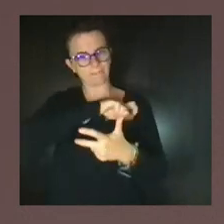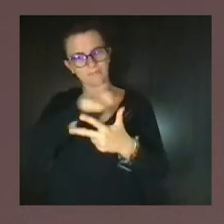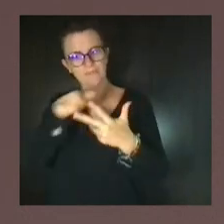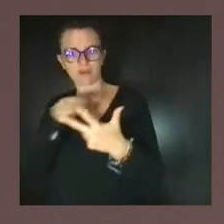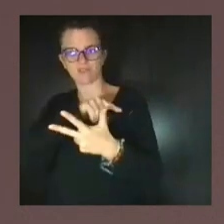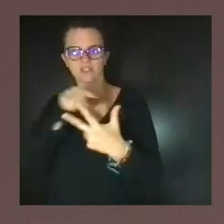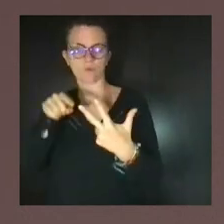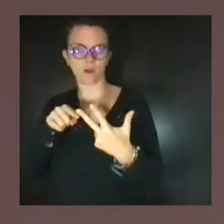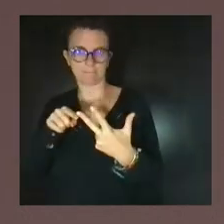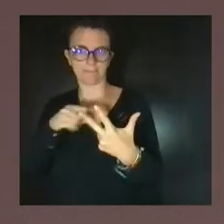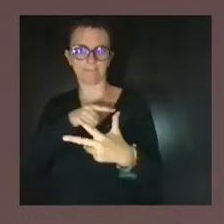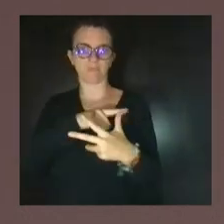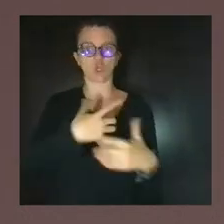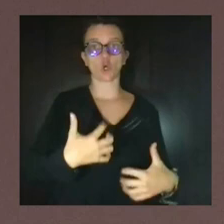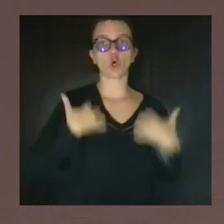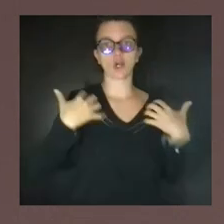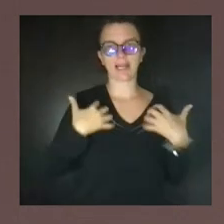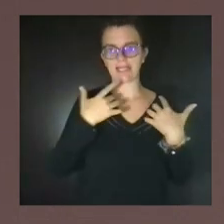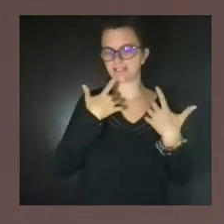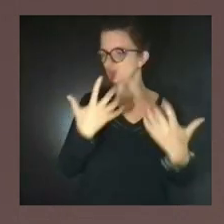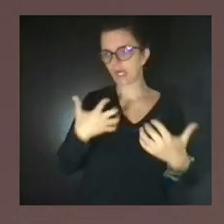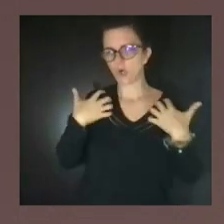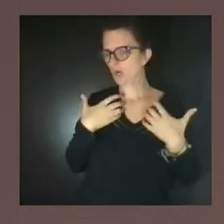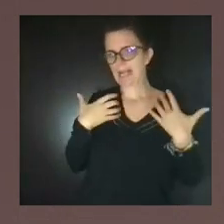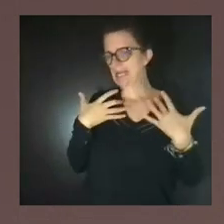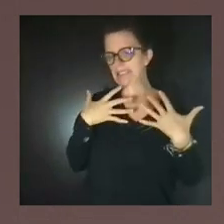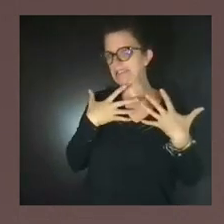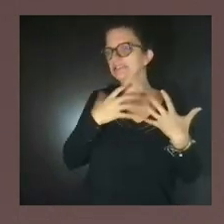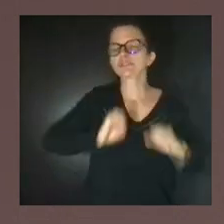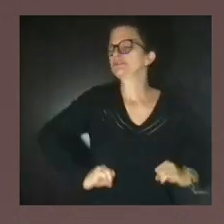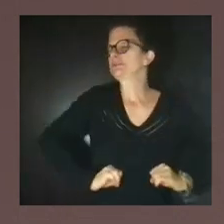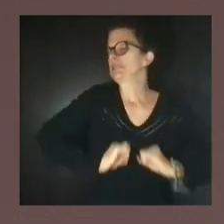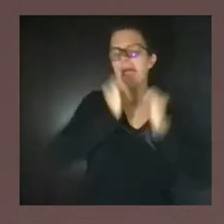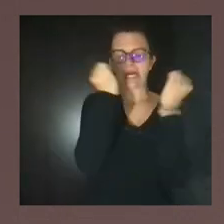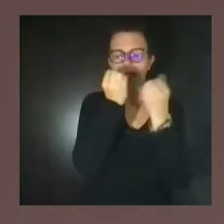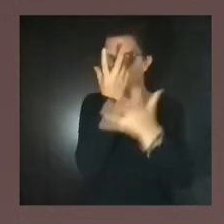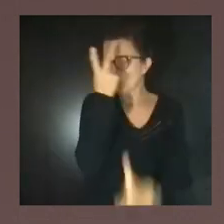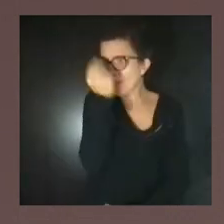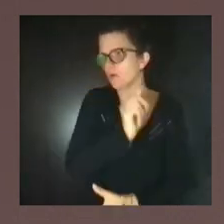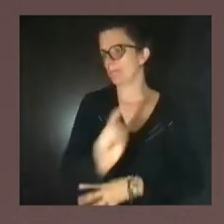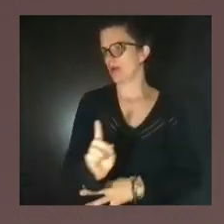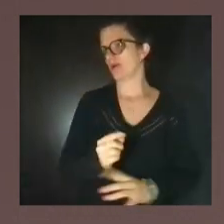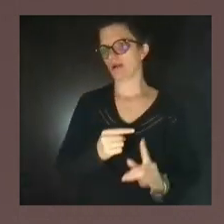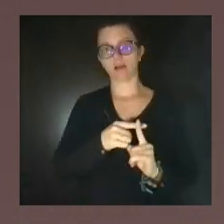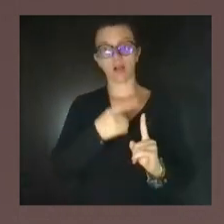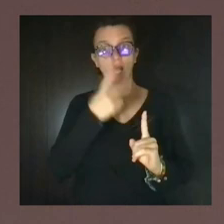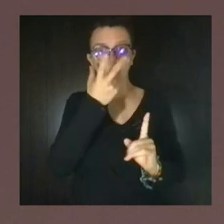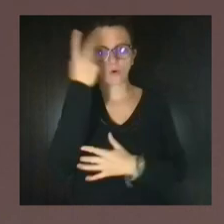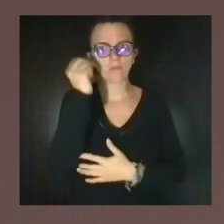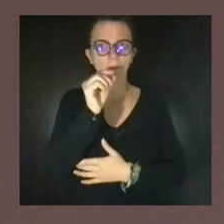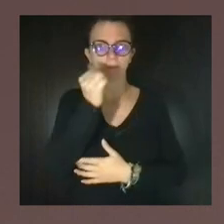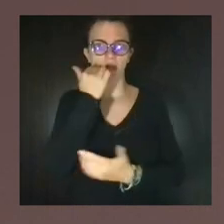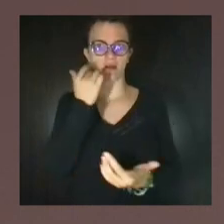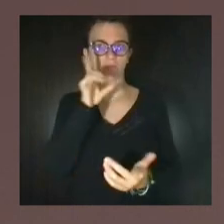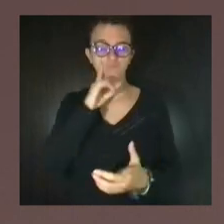la phase de colère, où on en veut à tout le monde, où on comprend pas, où elle comprenait pas pourquoi c'est arrivé